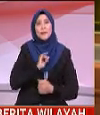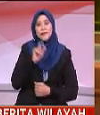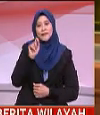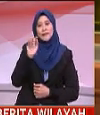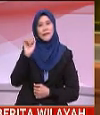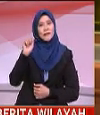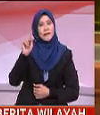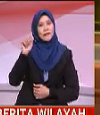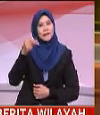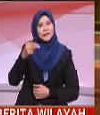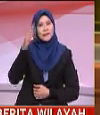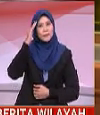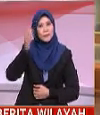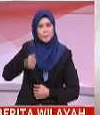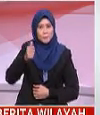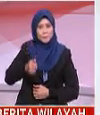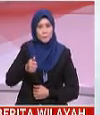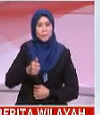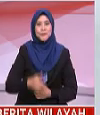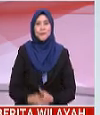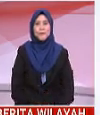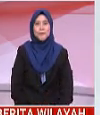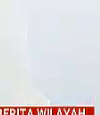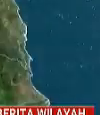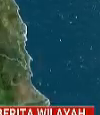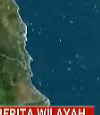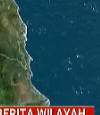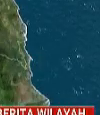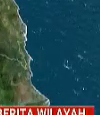Marzia. Assalamualaikum dan salam sejahtera.